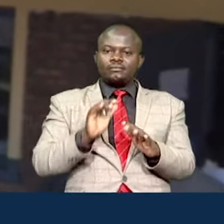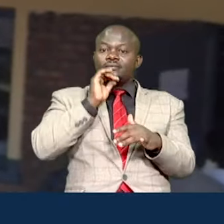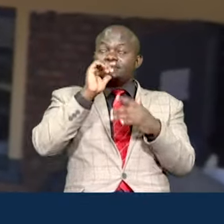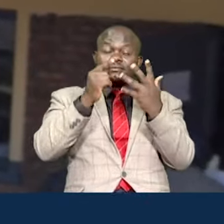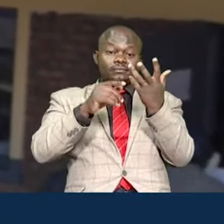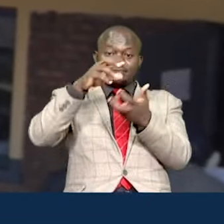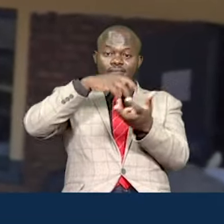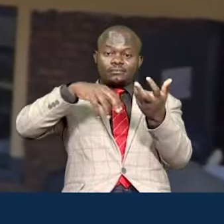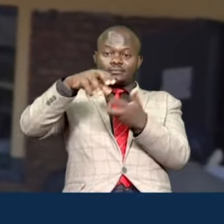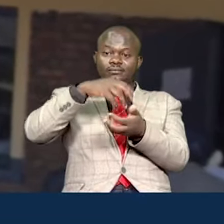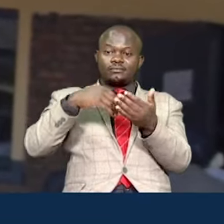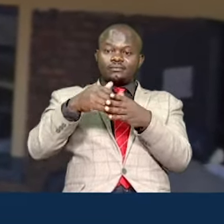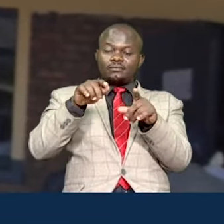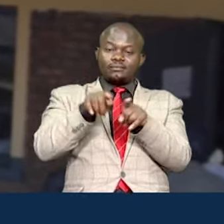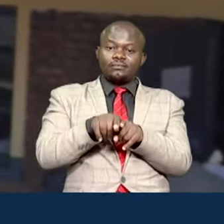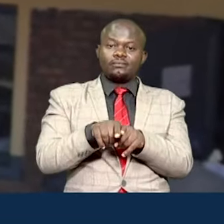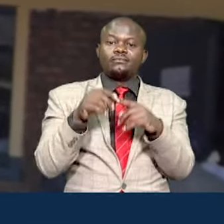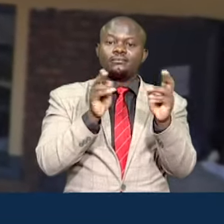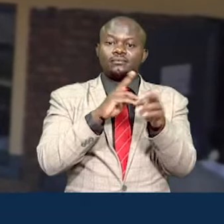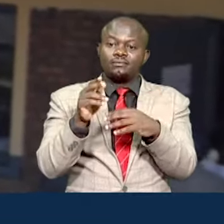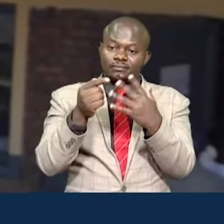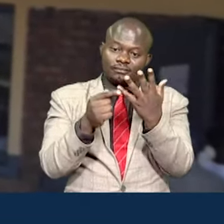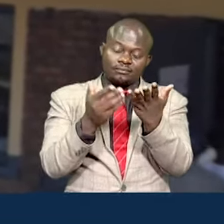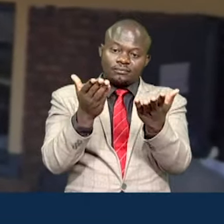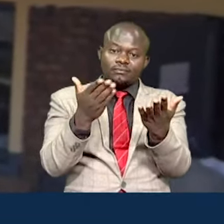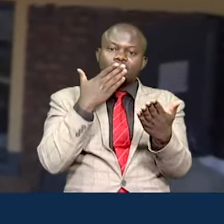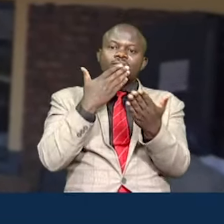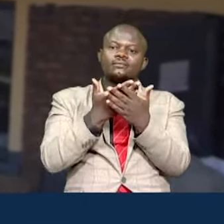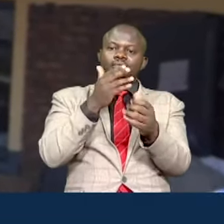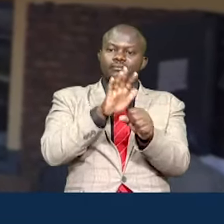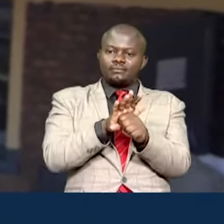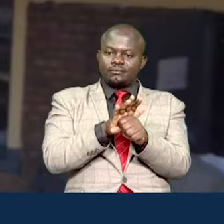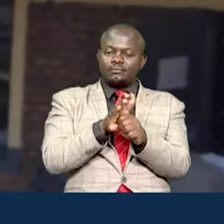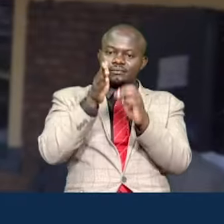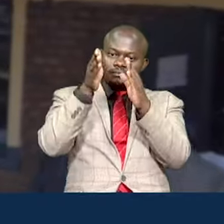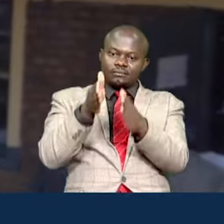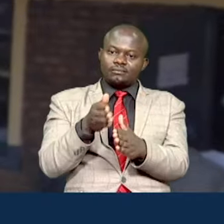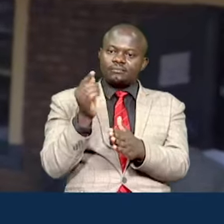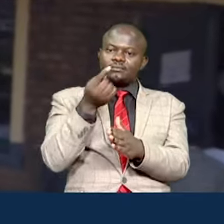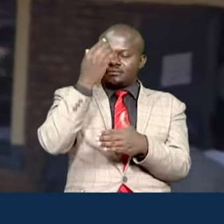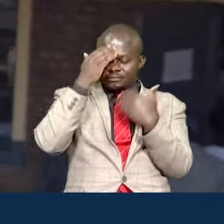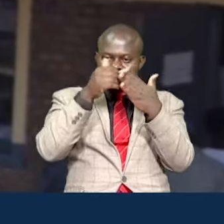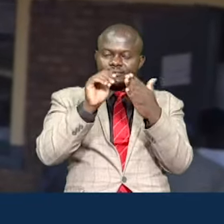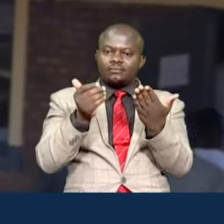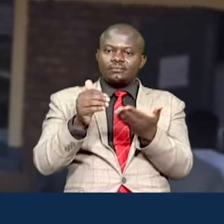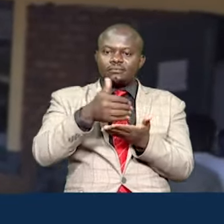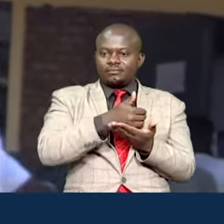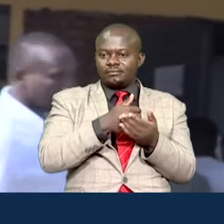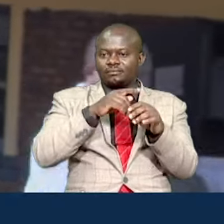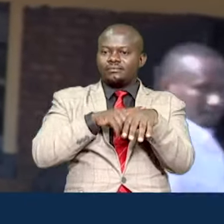cyancanze ubundi ahubwo ibi ngibi ni byiza ku muntu kuko bino bisavinga